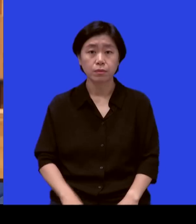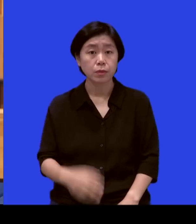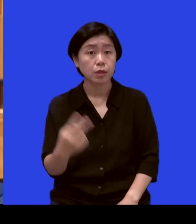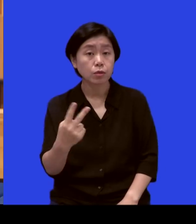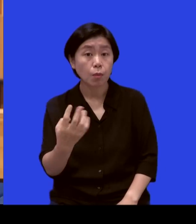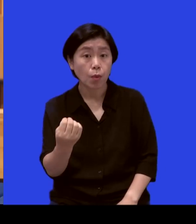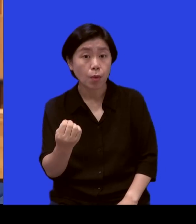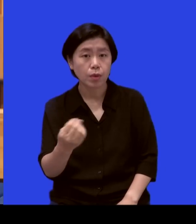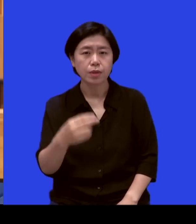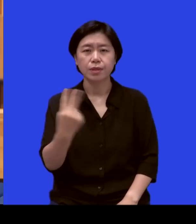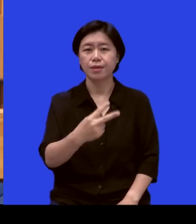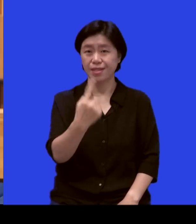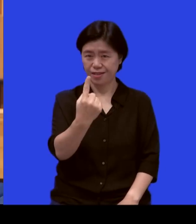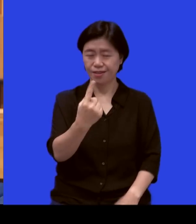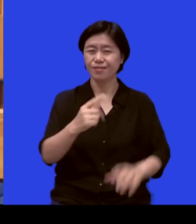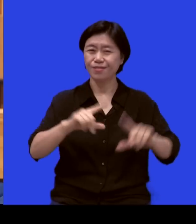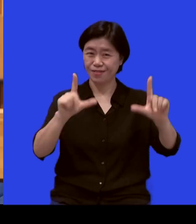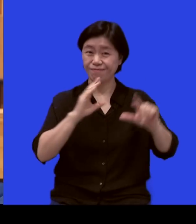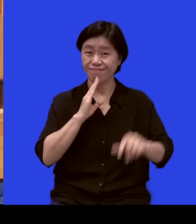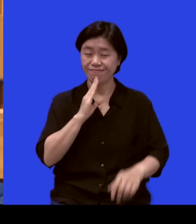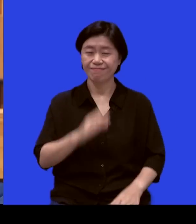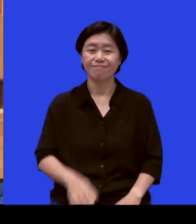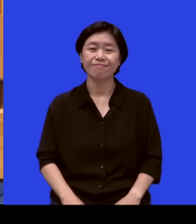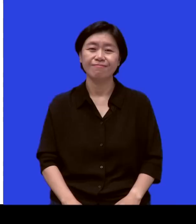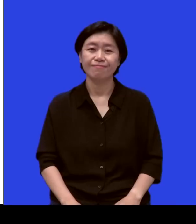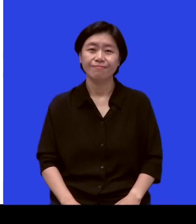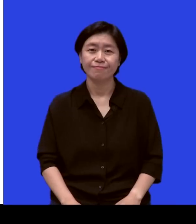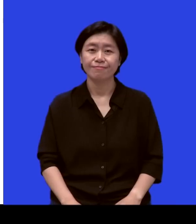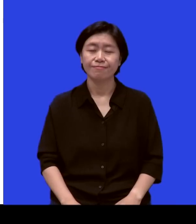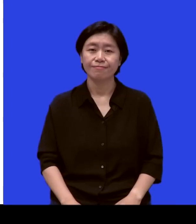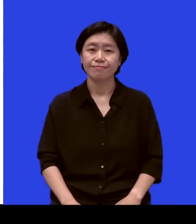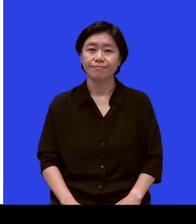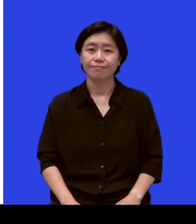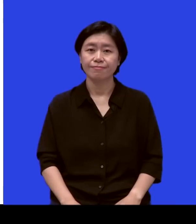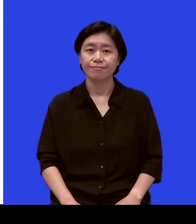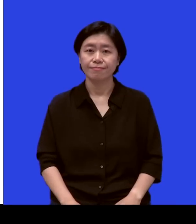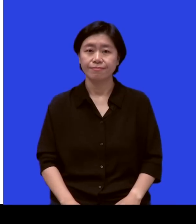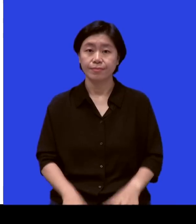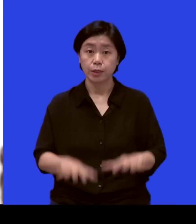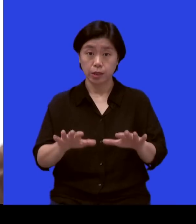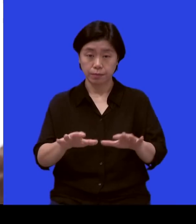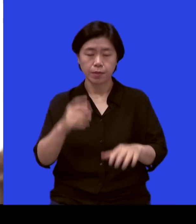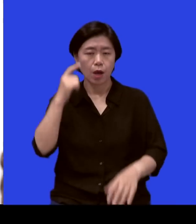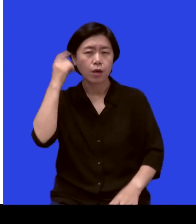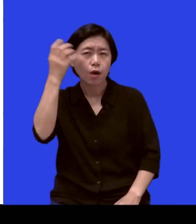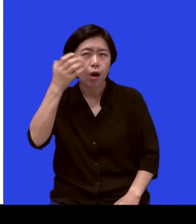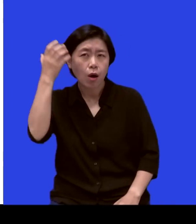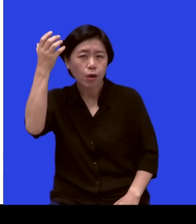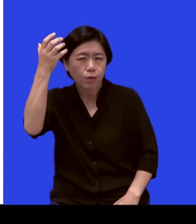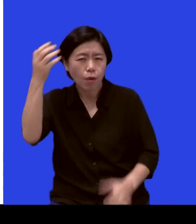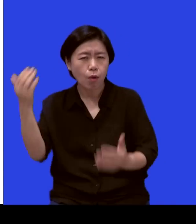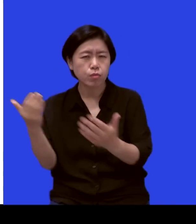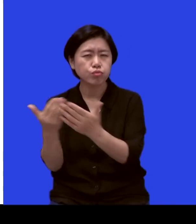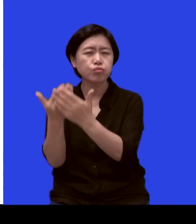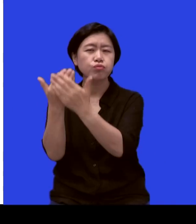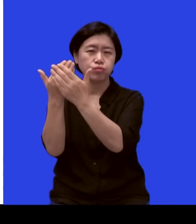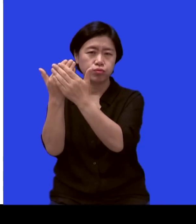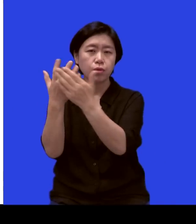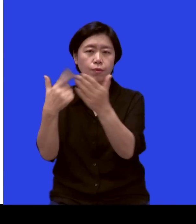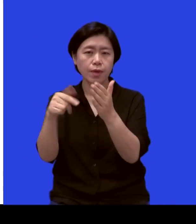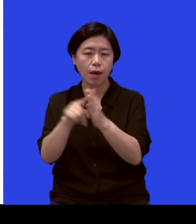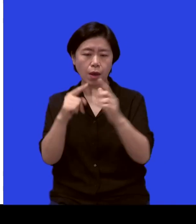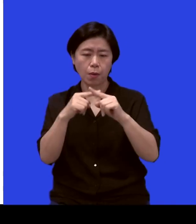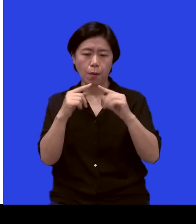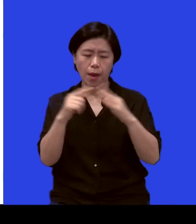때문에. 2001년도. 2001년이죠. 지금 더 영적으로 집중된 교회를 하자 이렇게